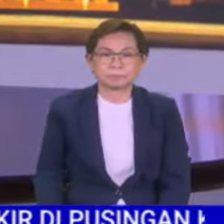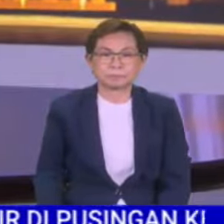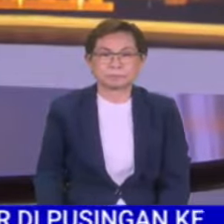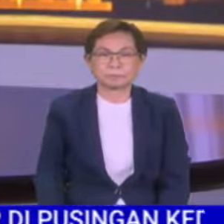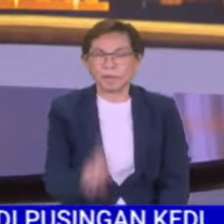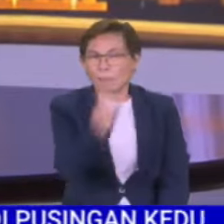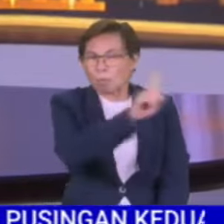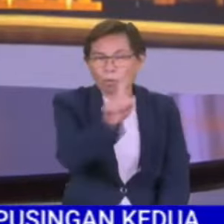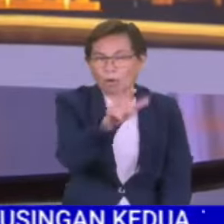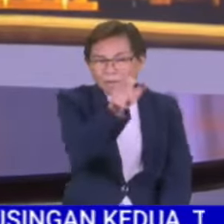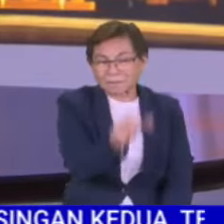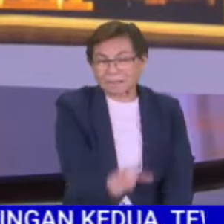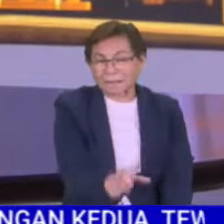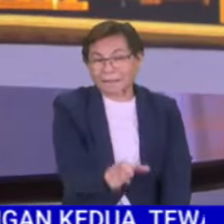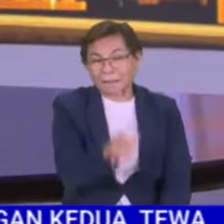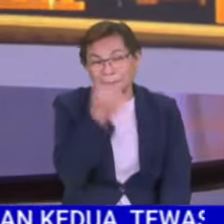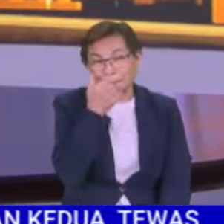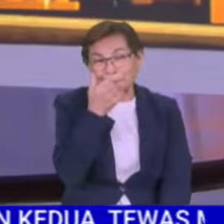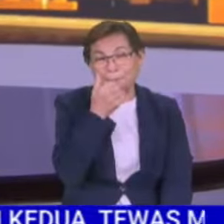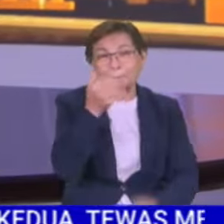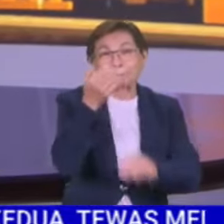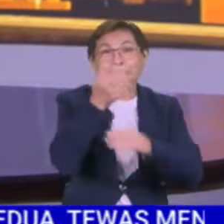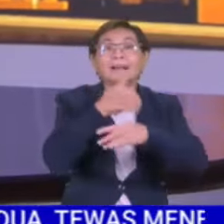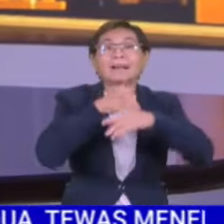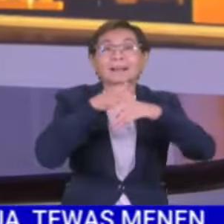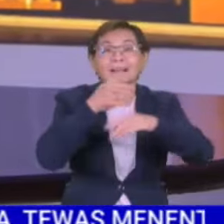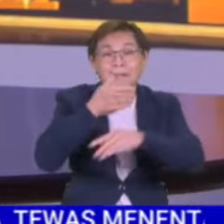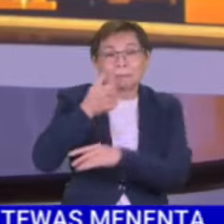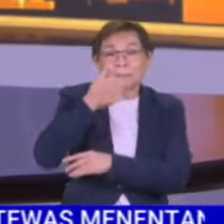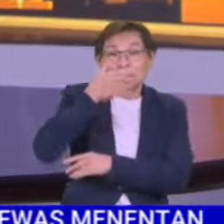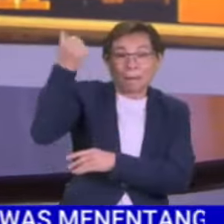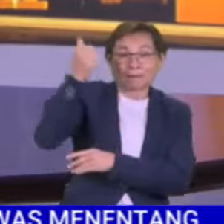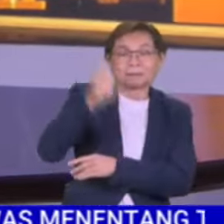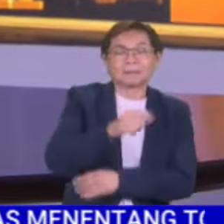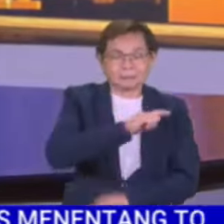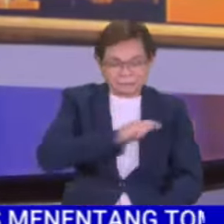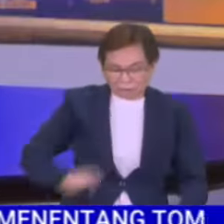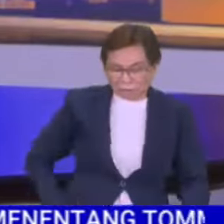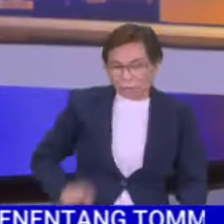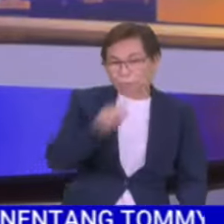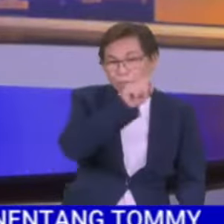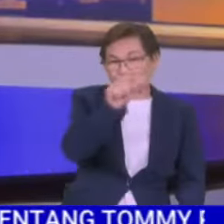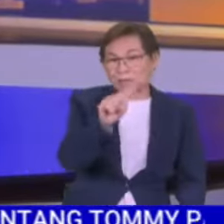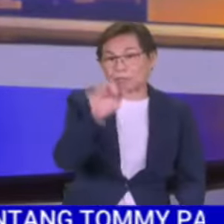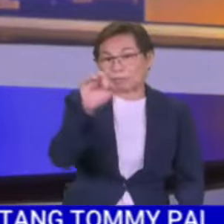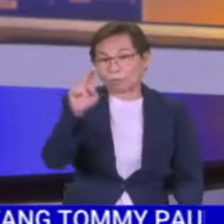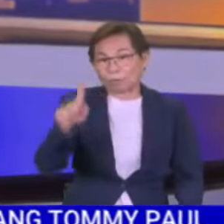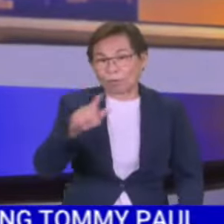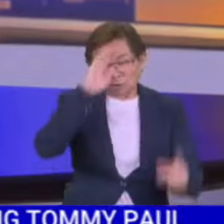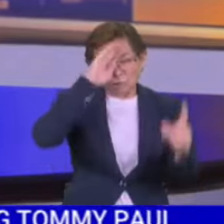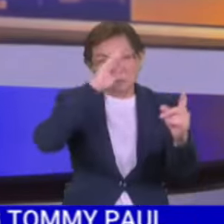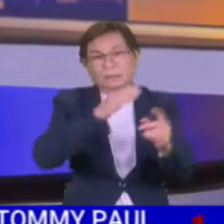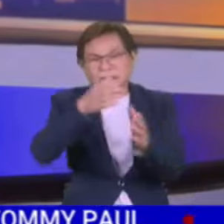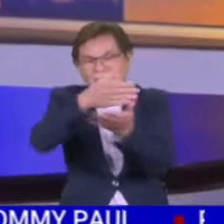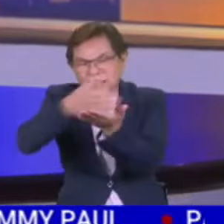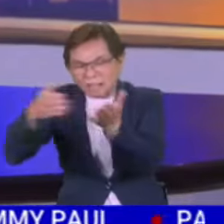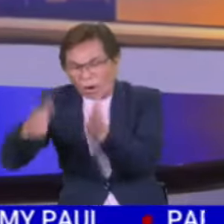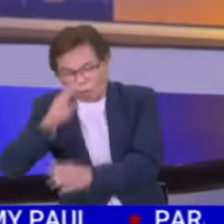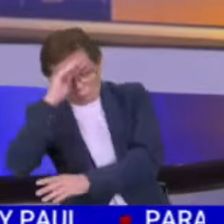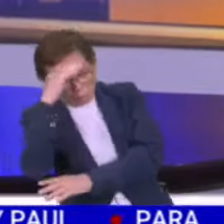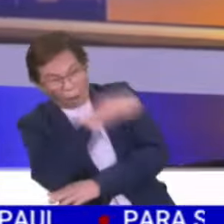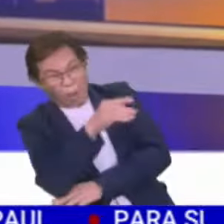bukan calon kayangan. Demikian reaksi Menteri Kewangan Tengku Datuk Seri Zafrul Tengku Abdul Aziz terhadap dakwaan sesetengah pihak